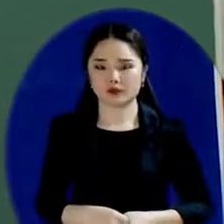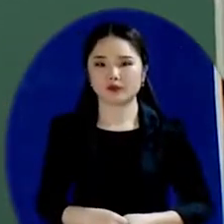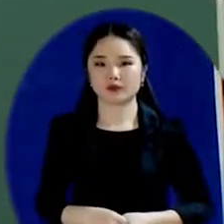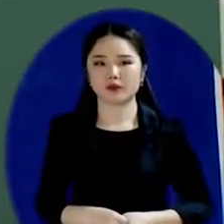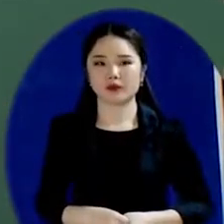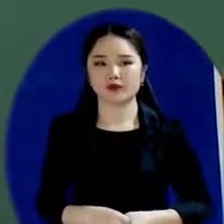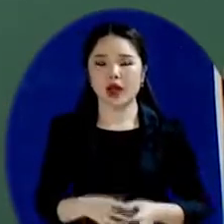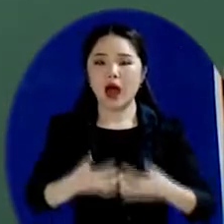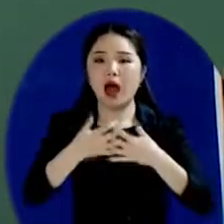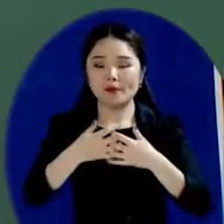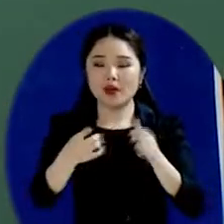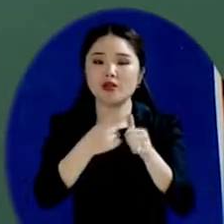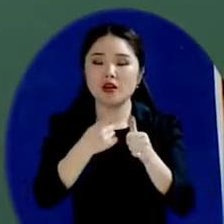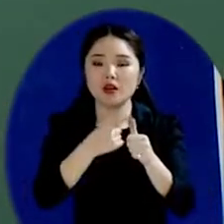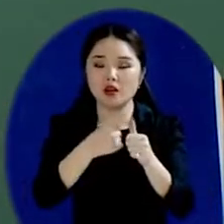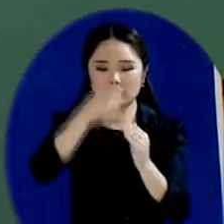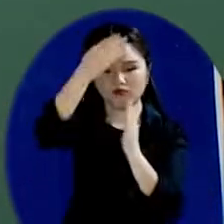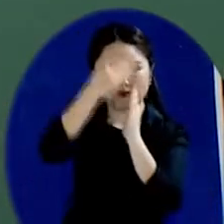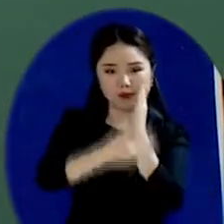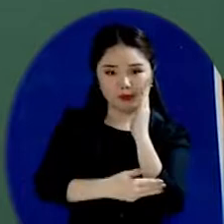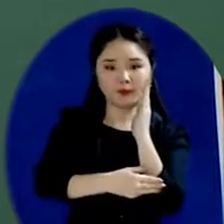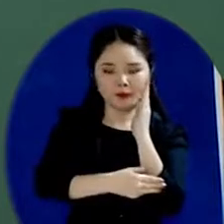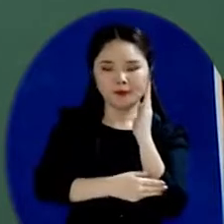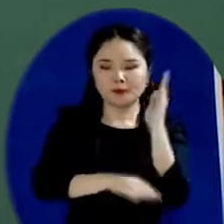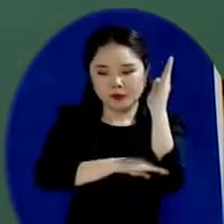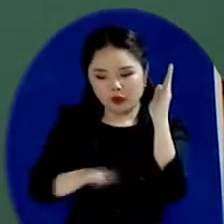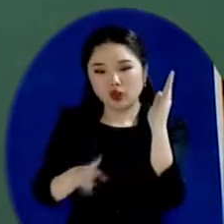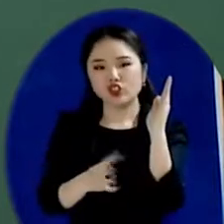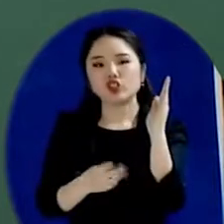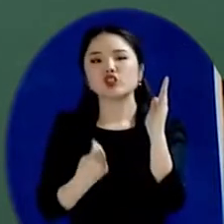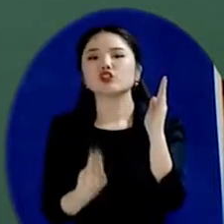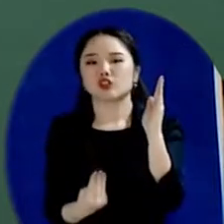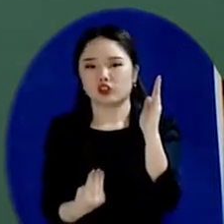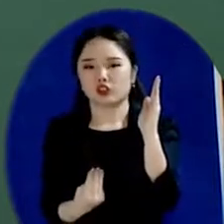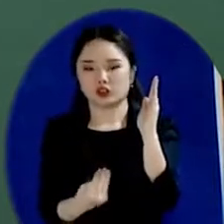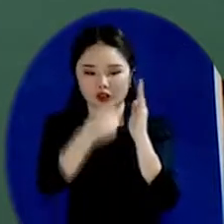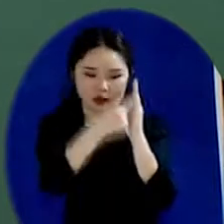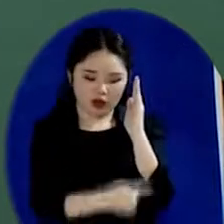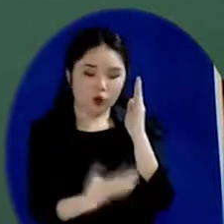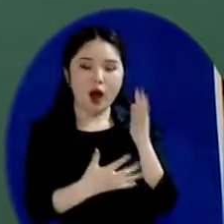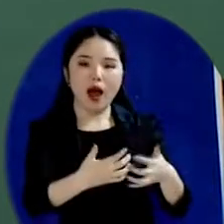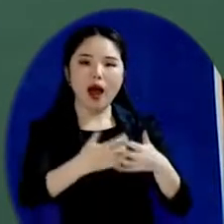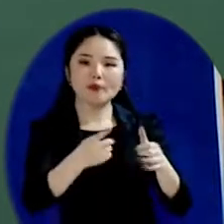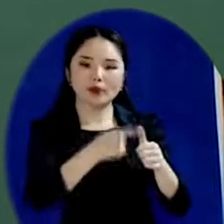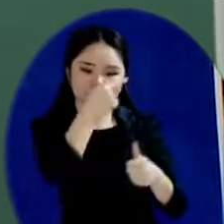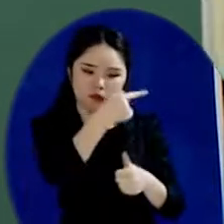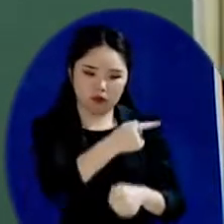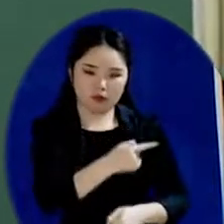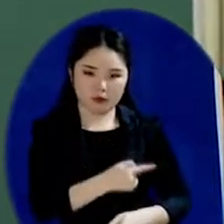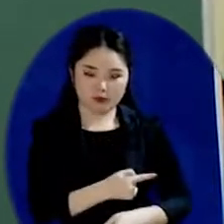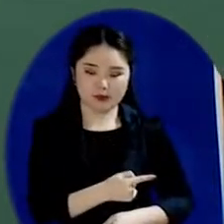амттынхаа нэрийг энд нь бичихнэ. За та нар энд нь амттынхаа нэрийг бичээрэй. За багш